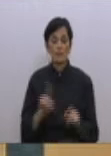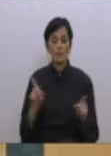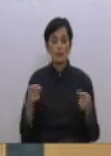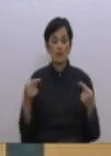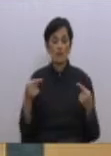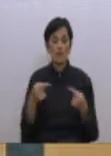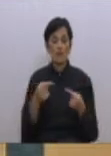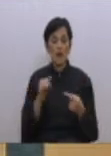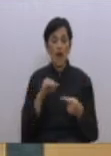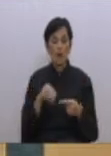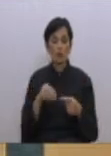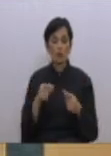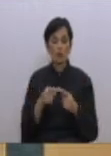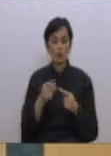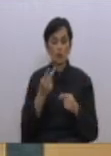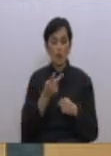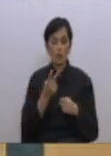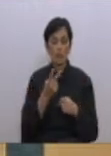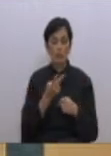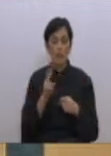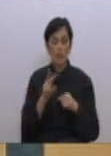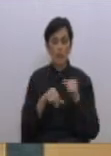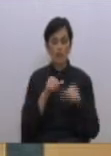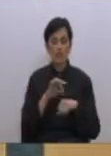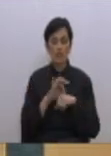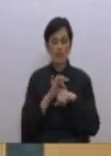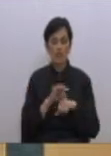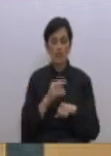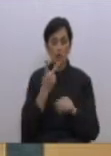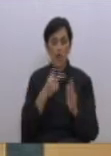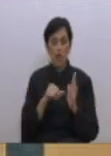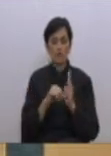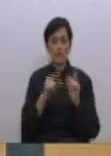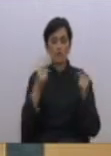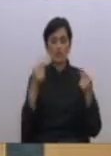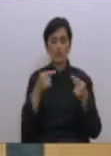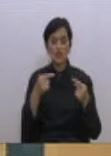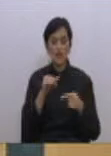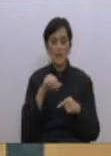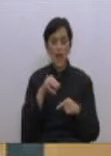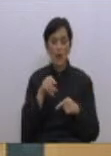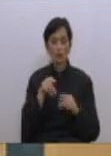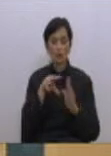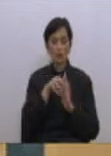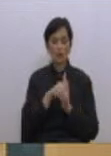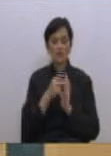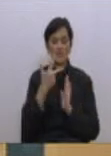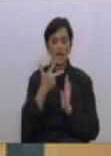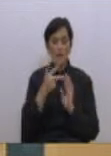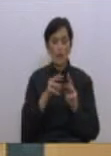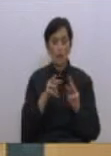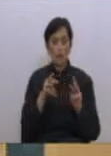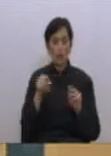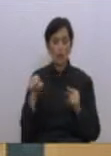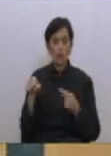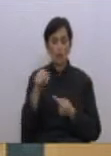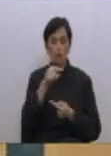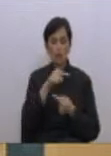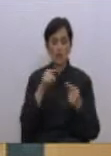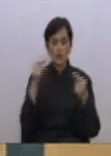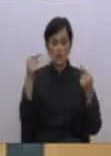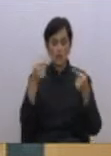შესაბამისობის აუდიტის კუთხით 2020 ჩავატარეთ 26 შესაბამისობის აუდიტი, მათ შორის 3 უწყვეტო